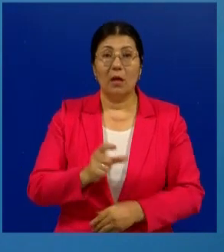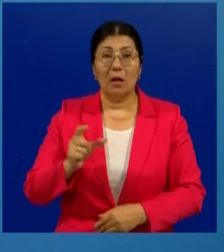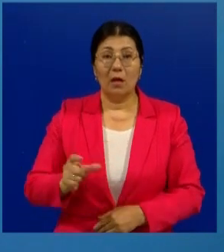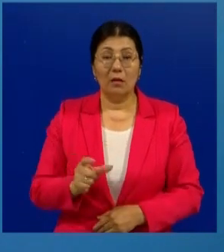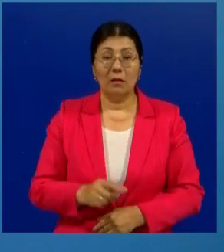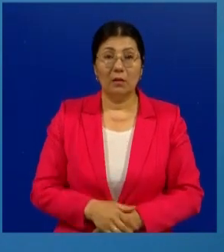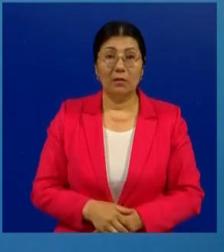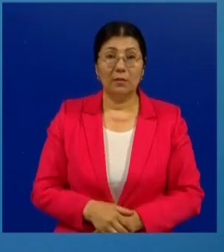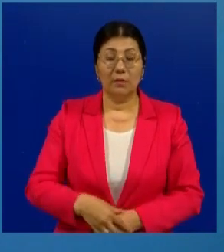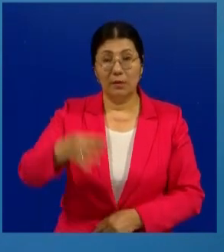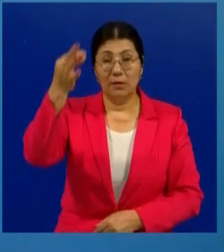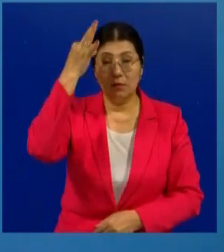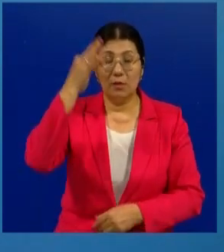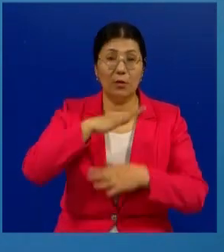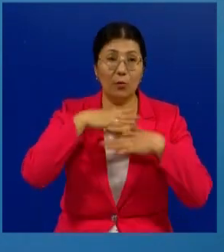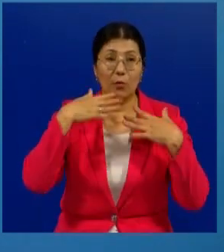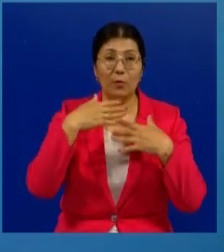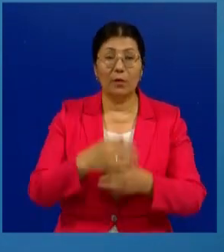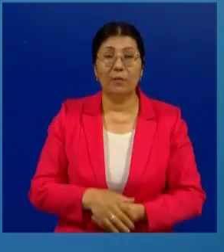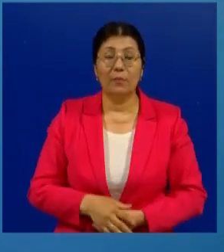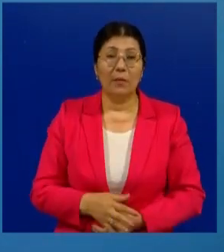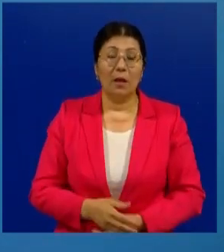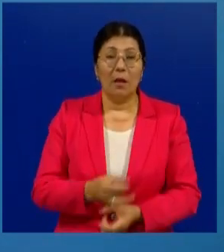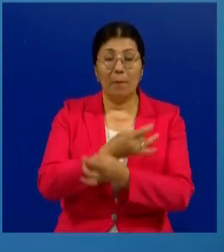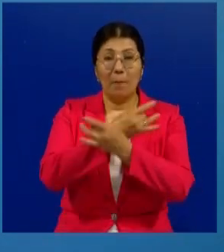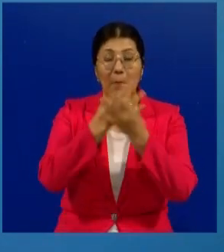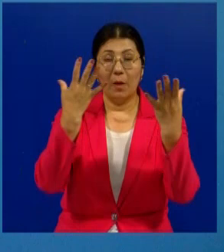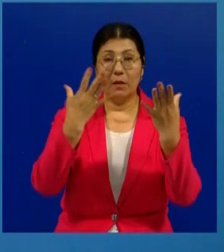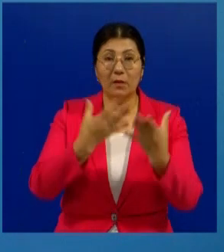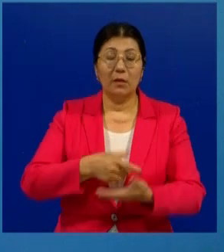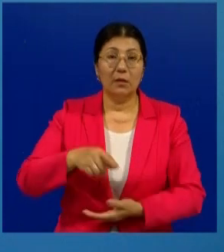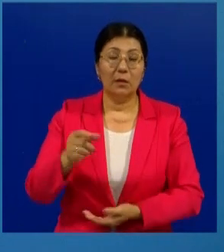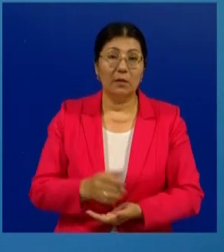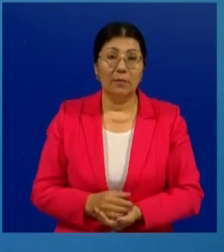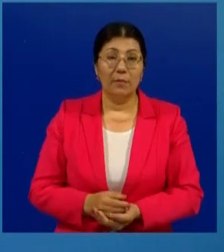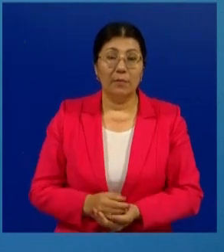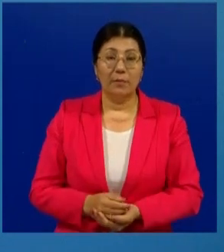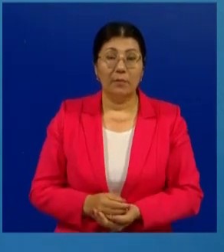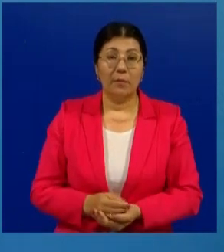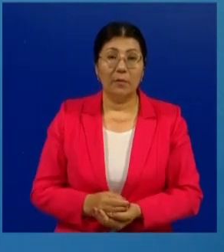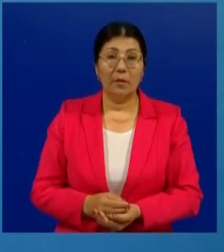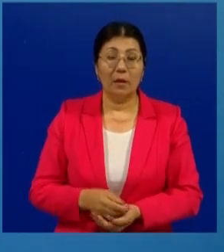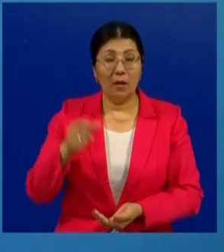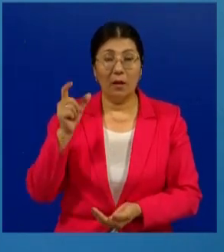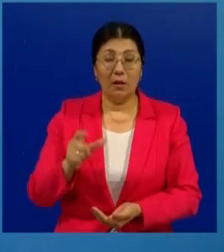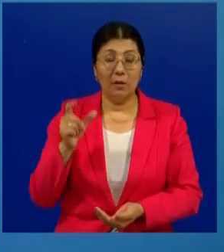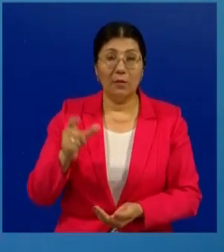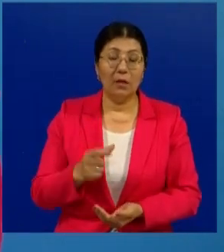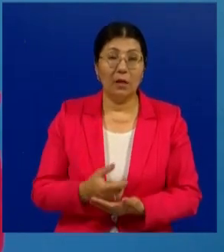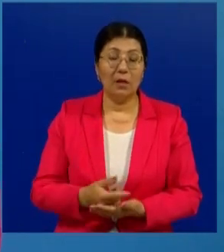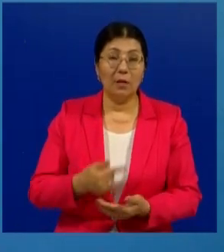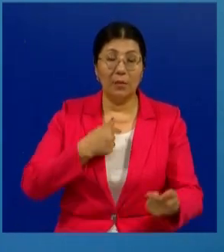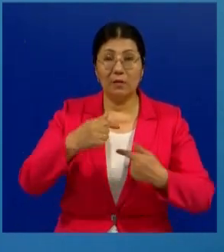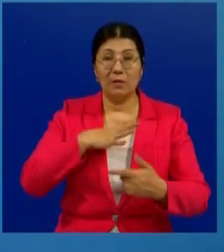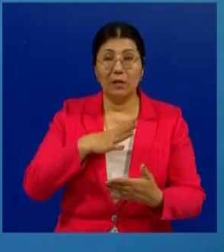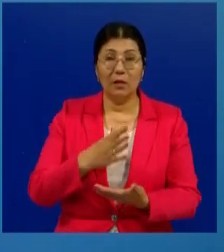Халықтың жалпы есімде көбіне мына ұлт зиялылары мен мәдениет қайраткерлерін қуғындалды деген сияқты андай түсінік қалыптасқан. Шындығына келген кезде